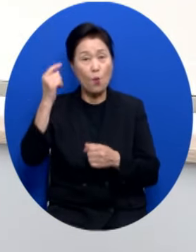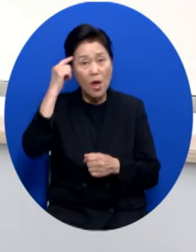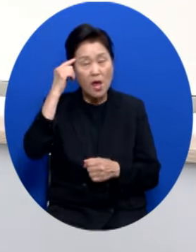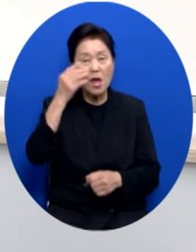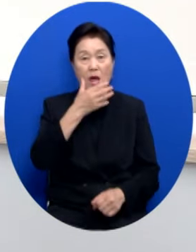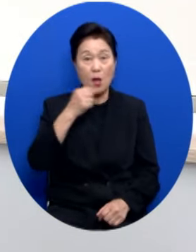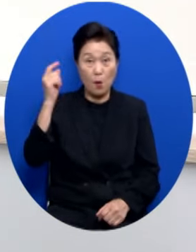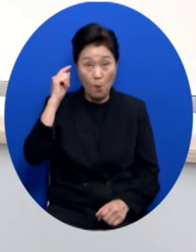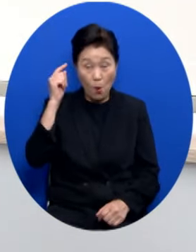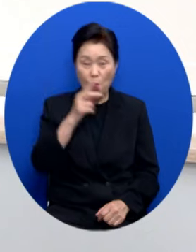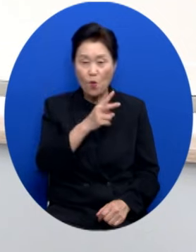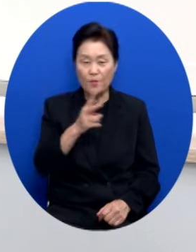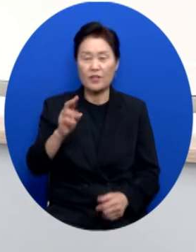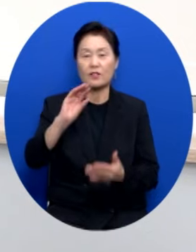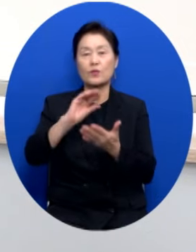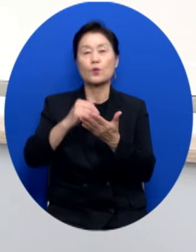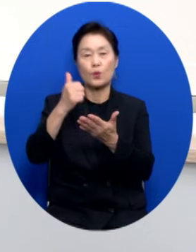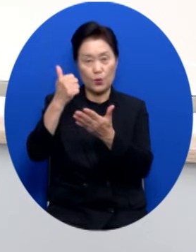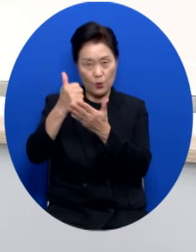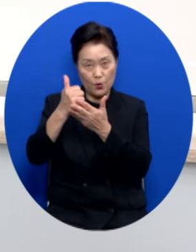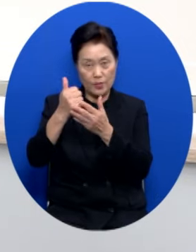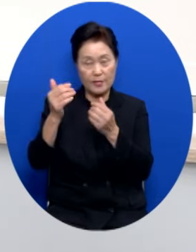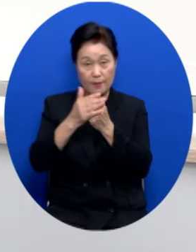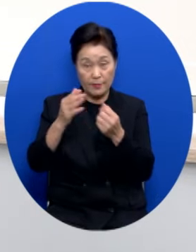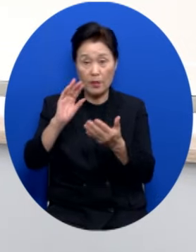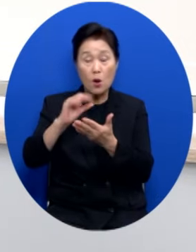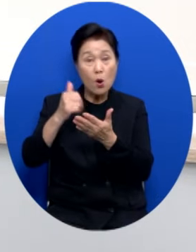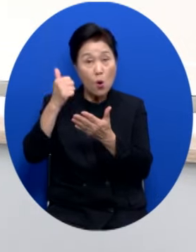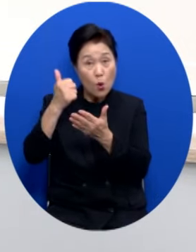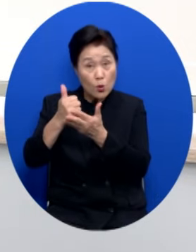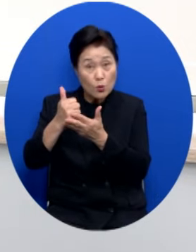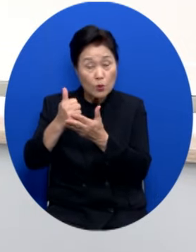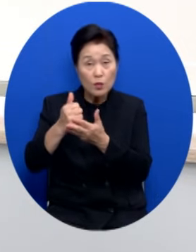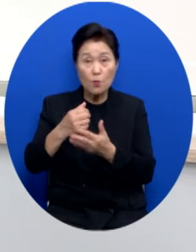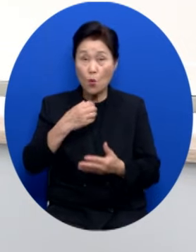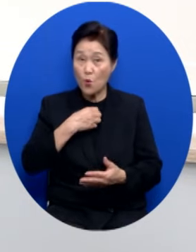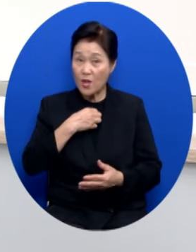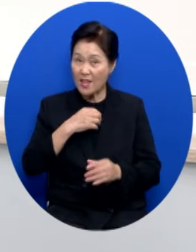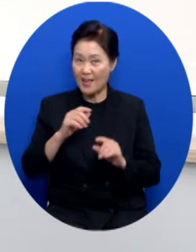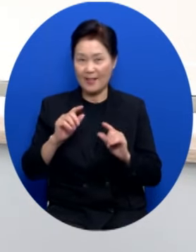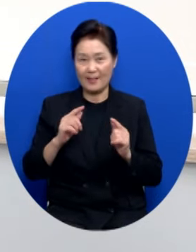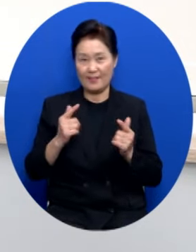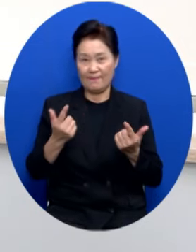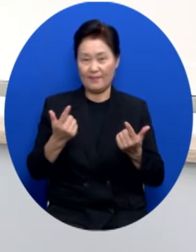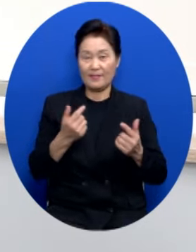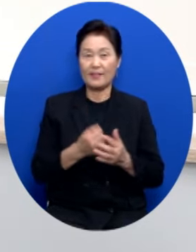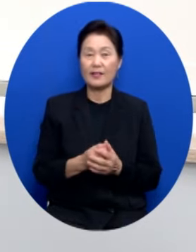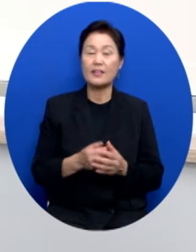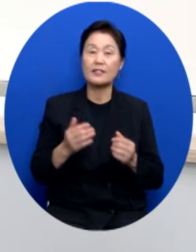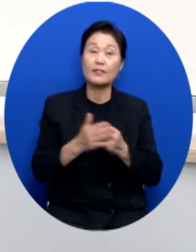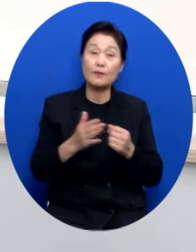복음이 그리스도이신데 그리스도가 위기일 수는 없는 거죠. 따라서